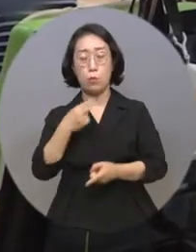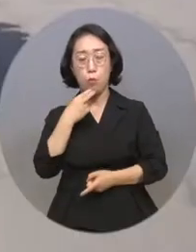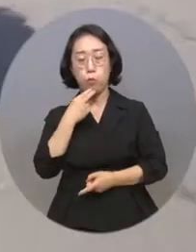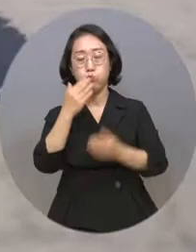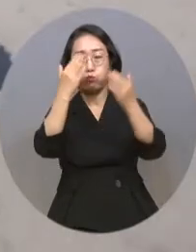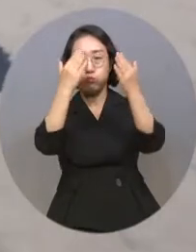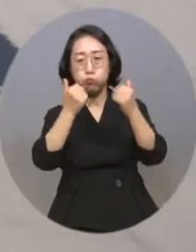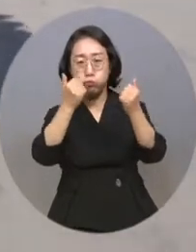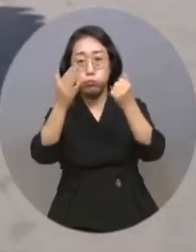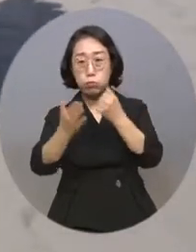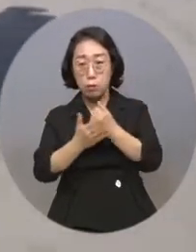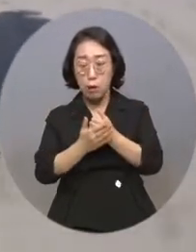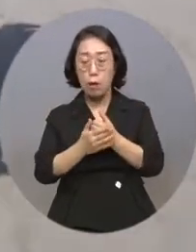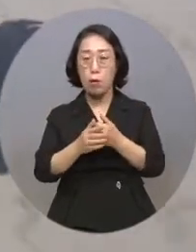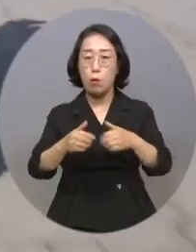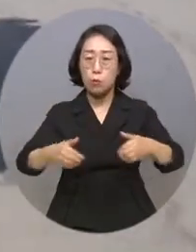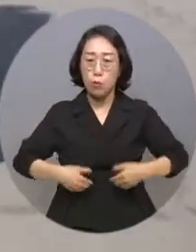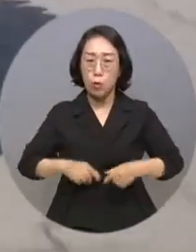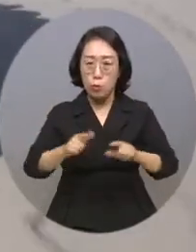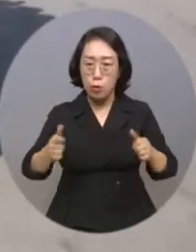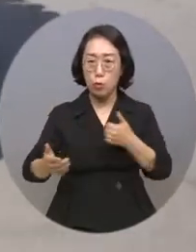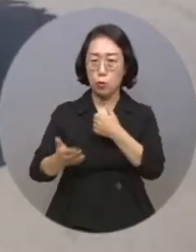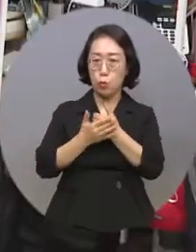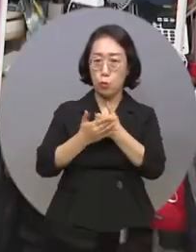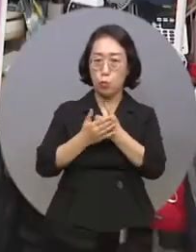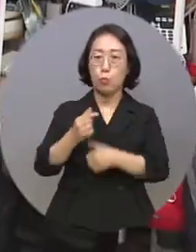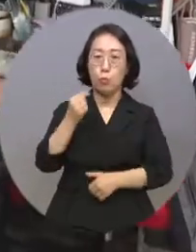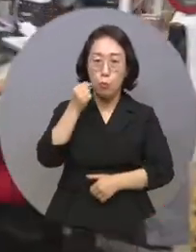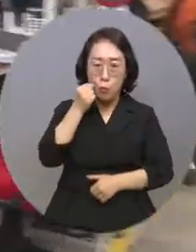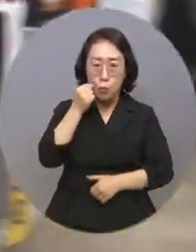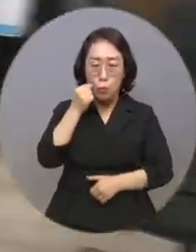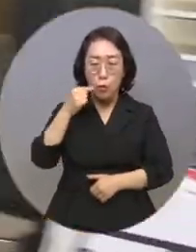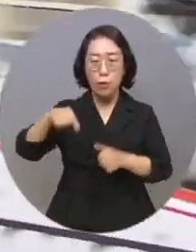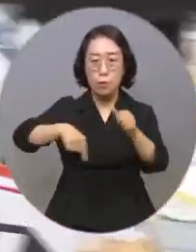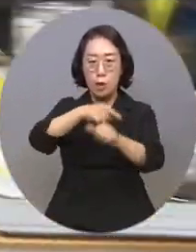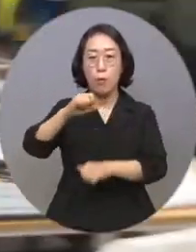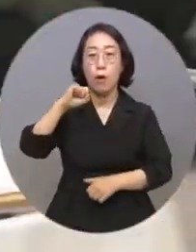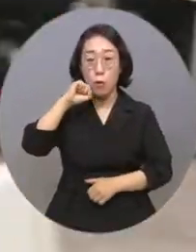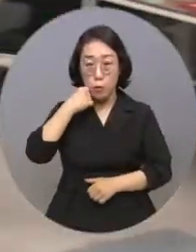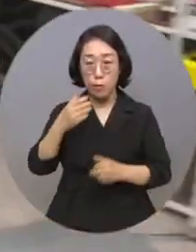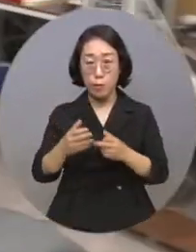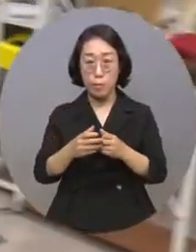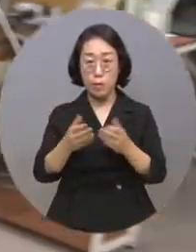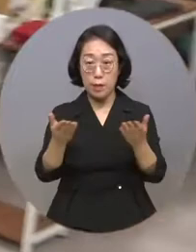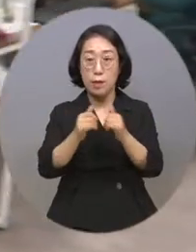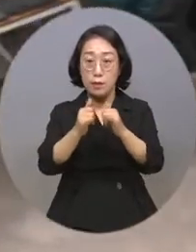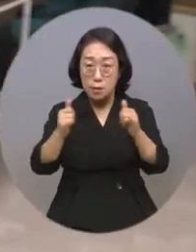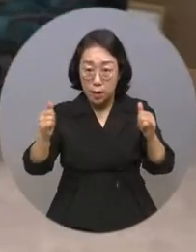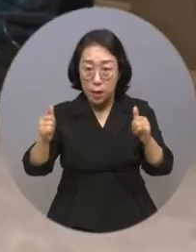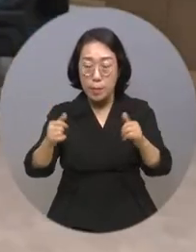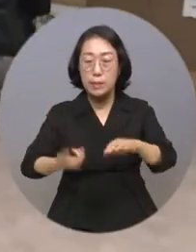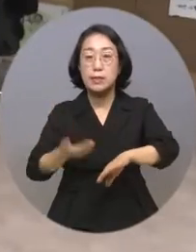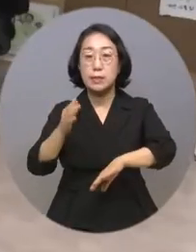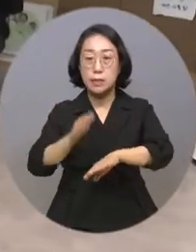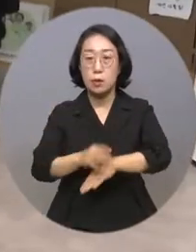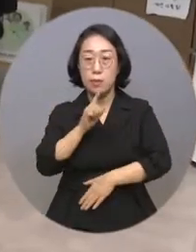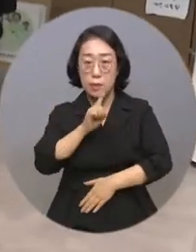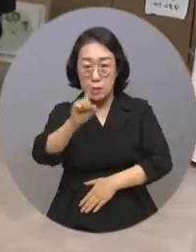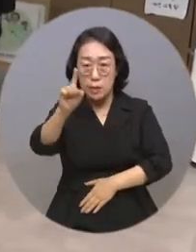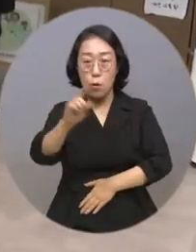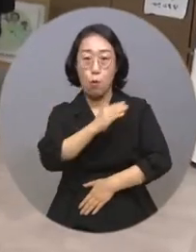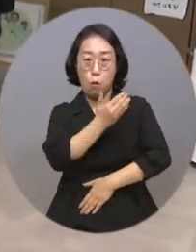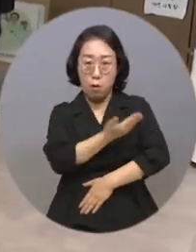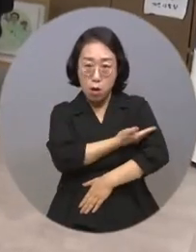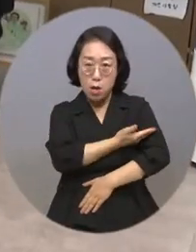경우 보조 0 막히기 와 장비를 지원 받지 못하는 경우가 발생해 장애인 근로자 에게도 기기 신청 권을 확대해야 한다는